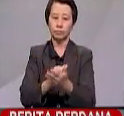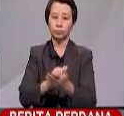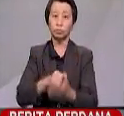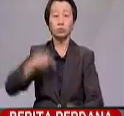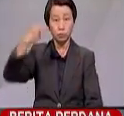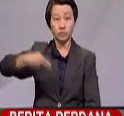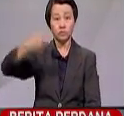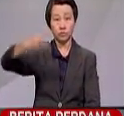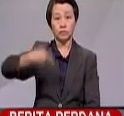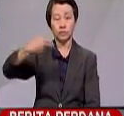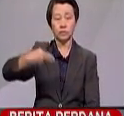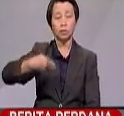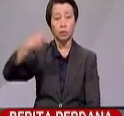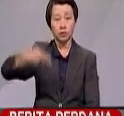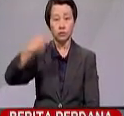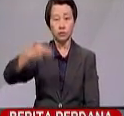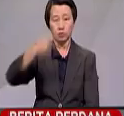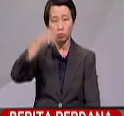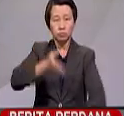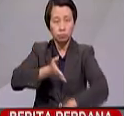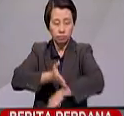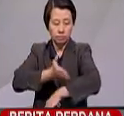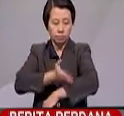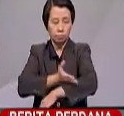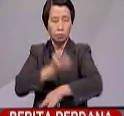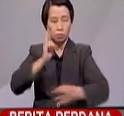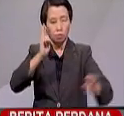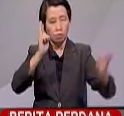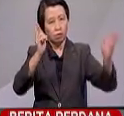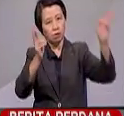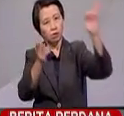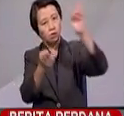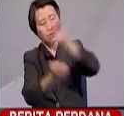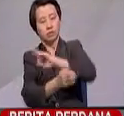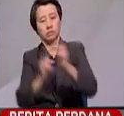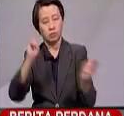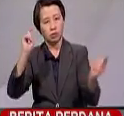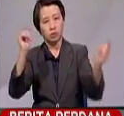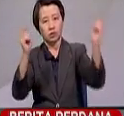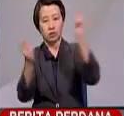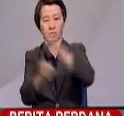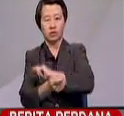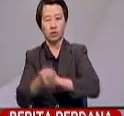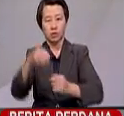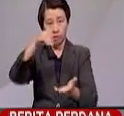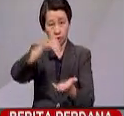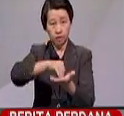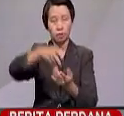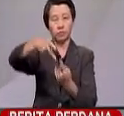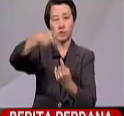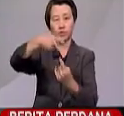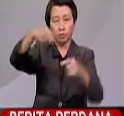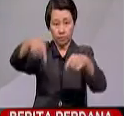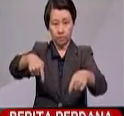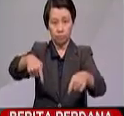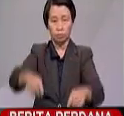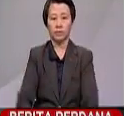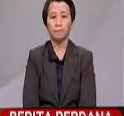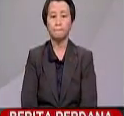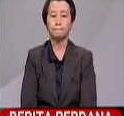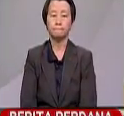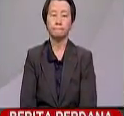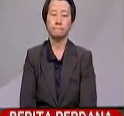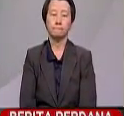sejarah kepada perkembangan evolusi yang berlaku di Pulau Pinang ini sendiri.